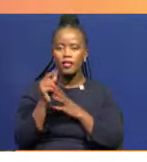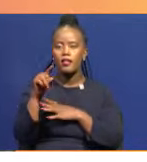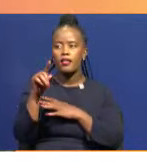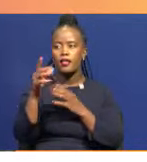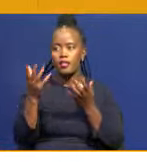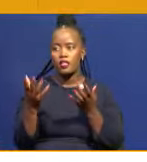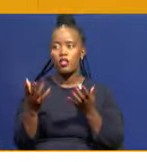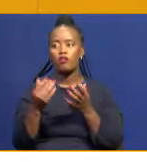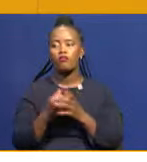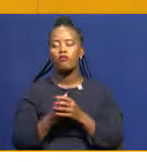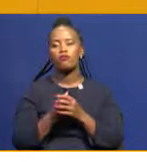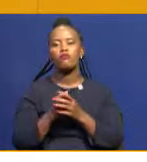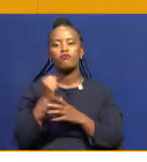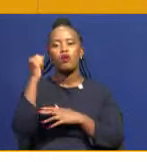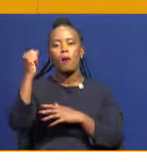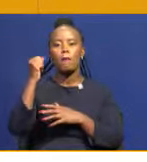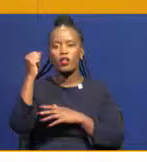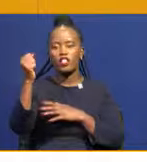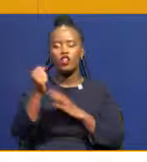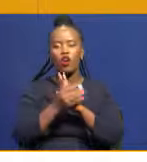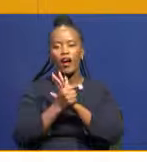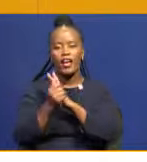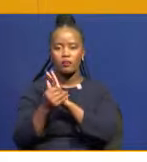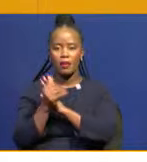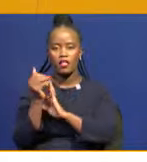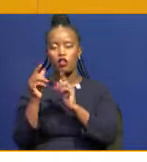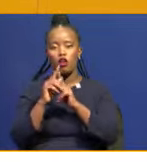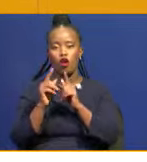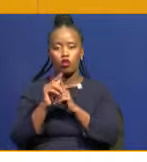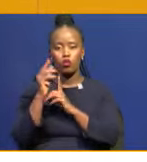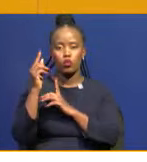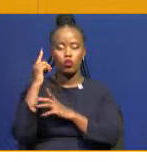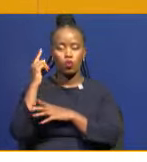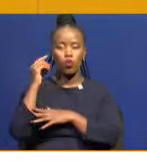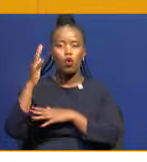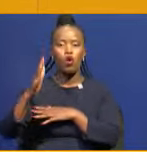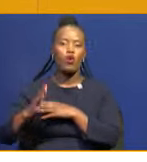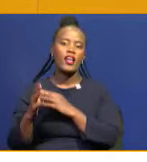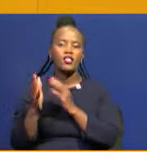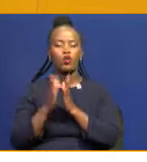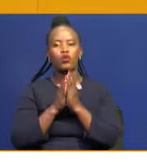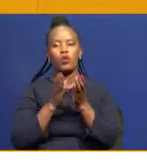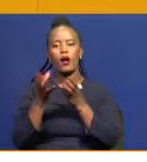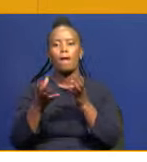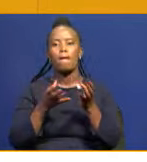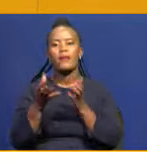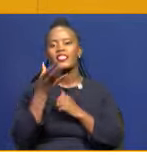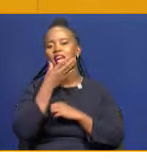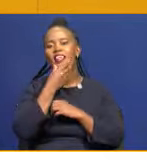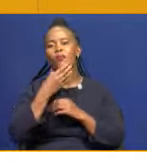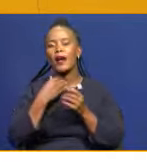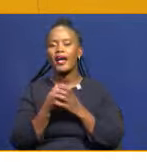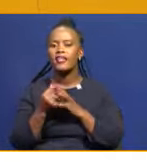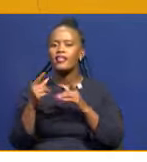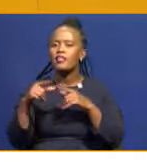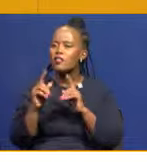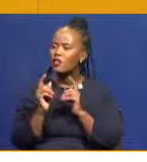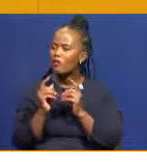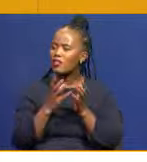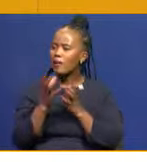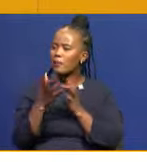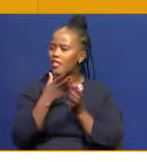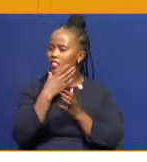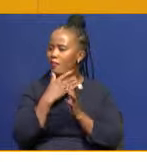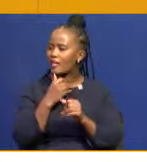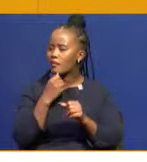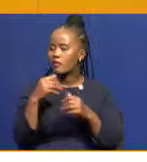mchanganuzi wa masuala ya siasa na pia ni mtaalamu wa kisheria na pia vilevile ni mfanyabiashara. Yeye kama mfanyabiashara, changamoto gani anazopitia